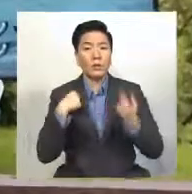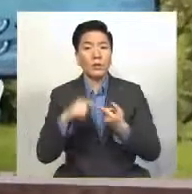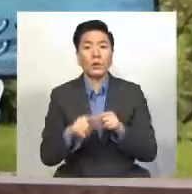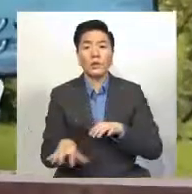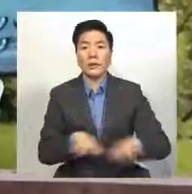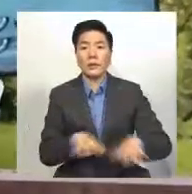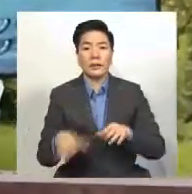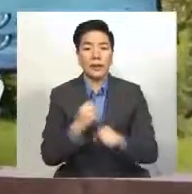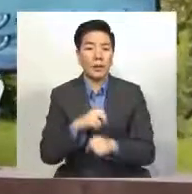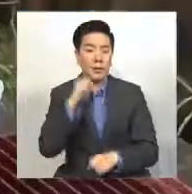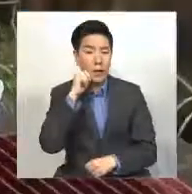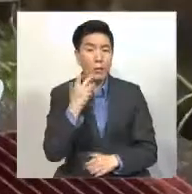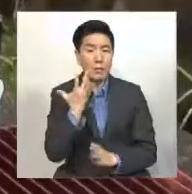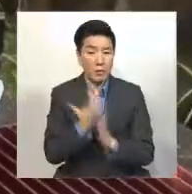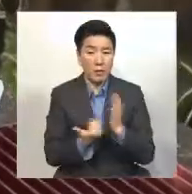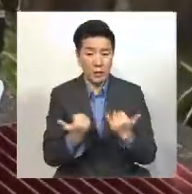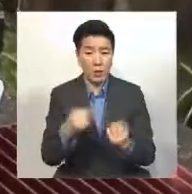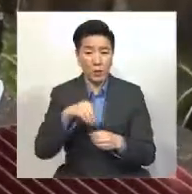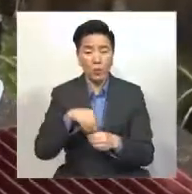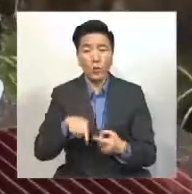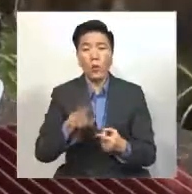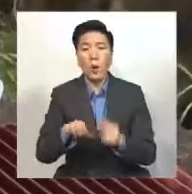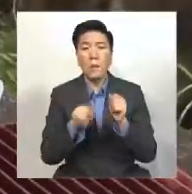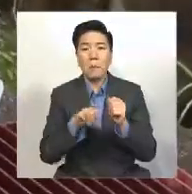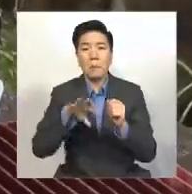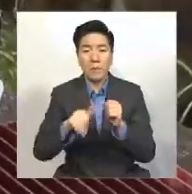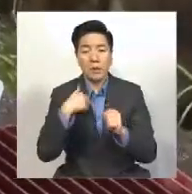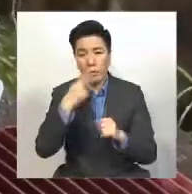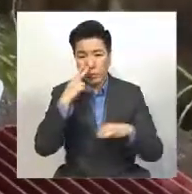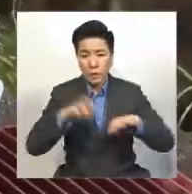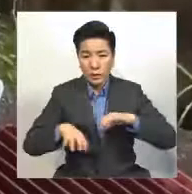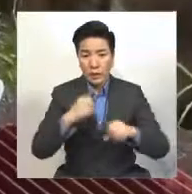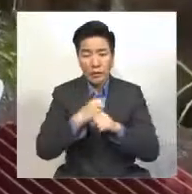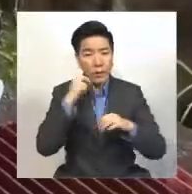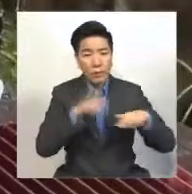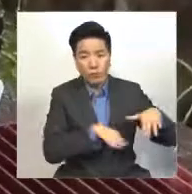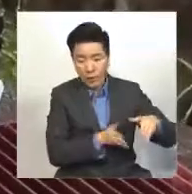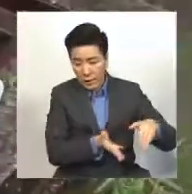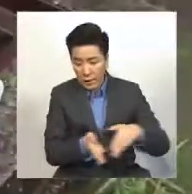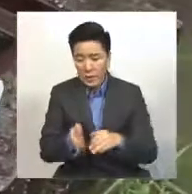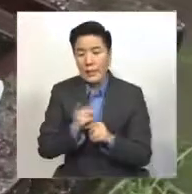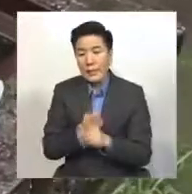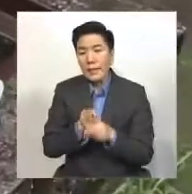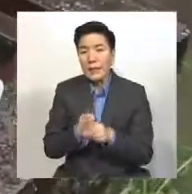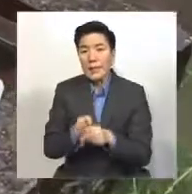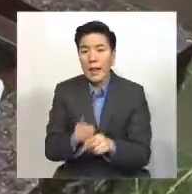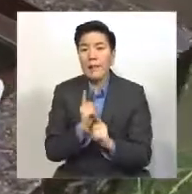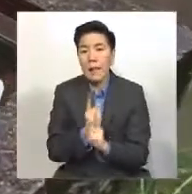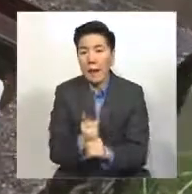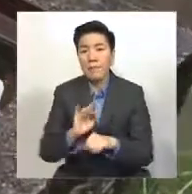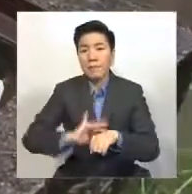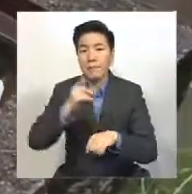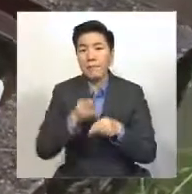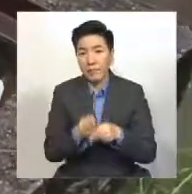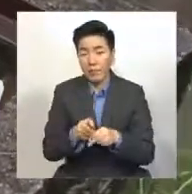การน้ำที่ยังคงค้างอยู่ในพื้นที่ตัวเมืองขอนแก่นได้จัดการโดยให้น้ำไหลตามเส้นทางของน้ำปกติโดยสำนักงานชล